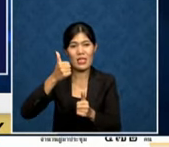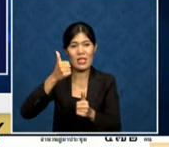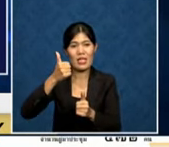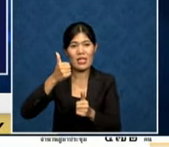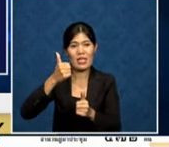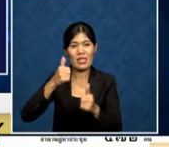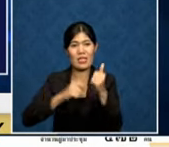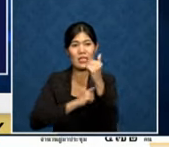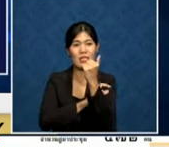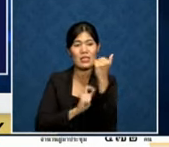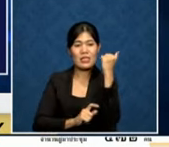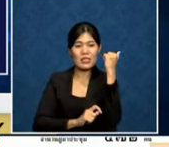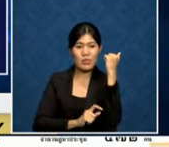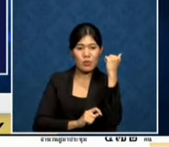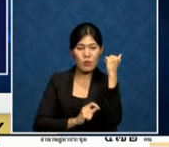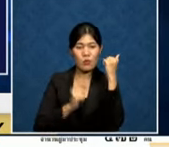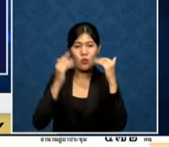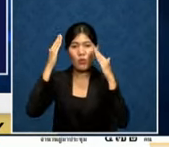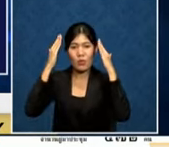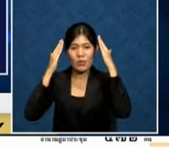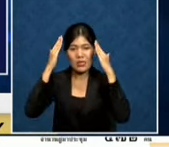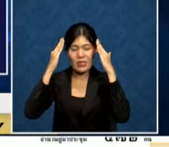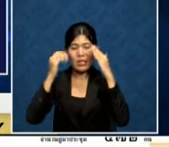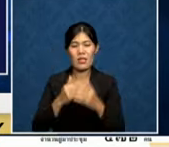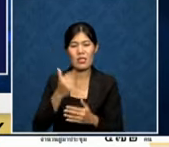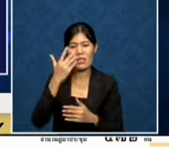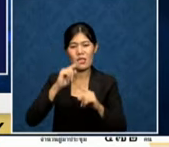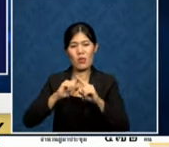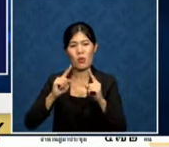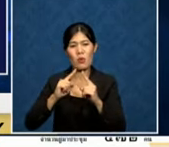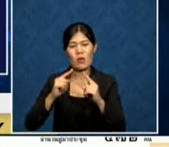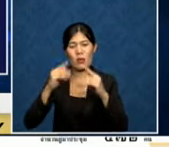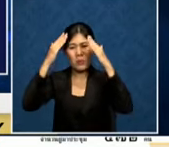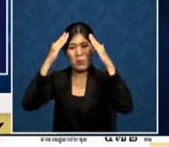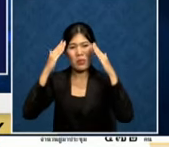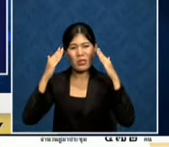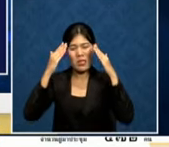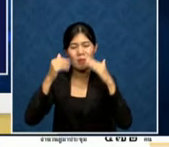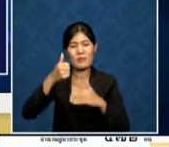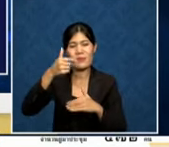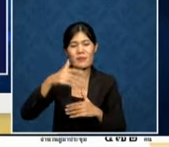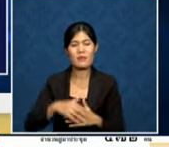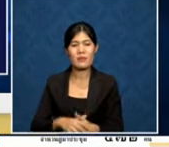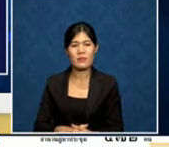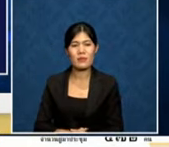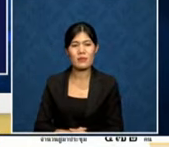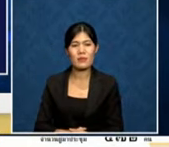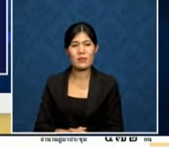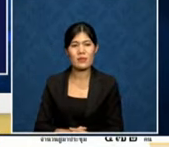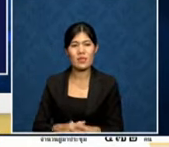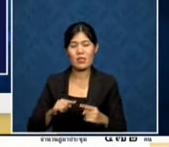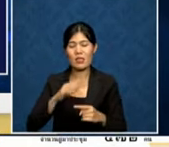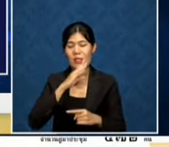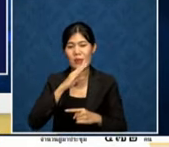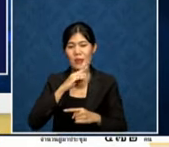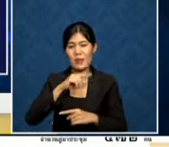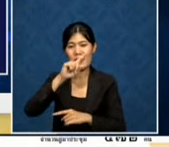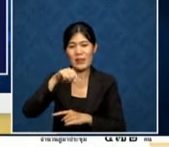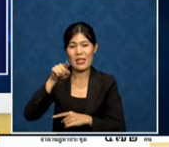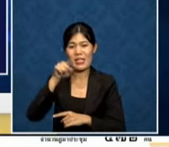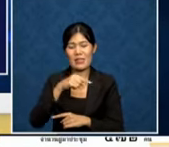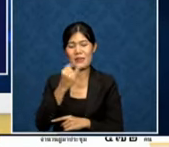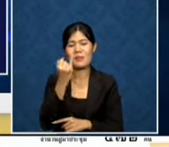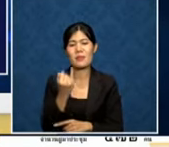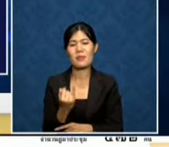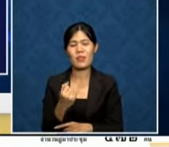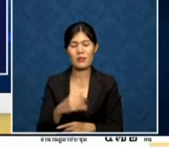ยังแพ้เวียดนามอยู่เกือบเท่าตัวฮะหรือถ้าจะไปเปรียบเทียบกับประเทศอย่างอังกฤษอันนี้เราแพ้เขาดรอยครับปีล่า